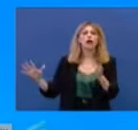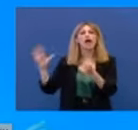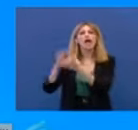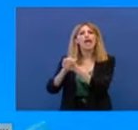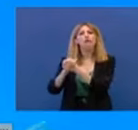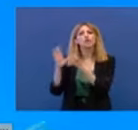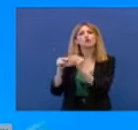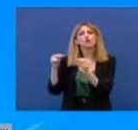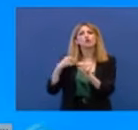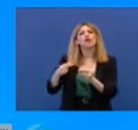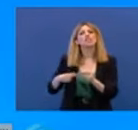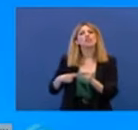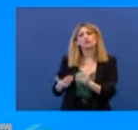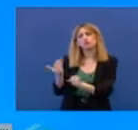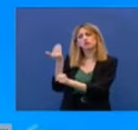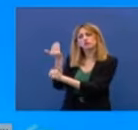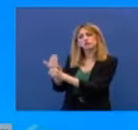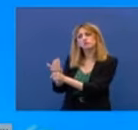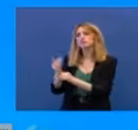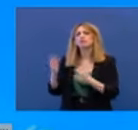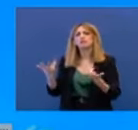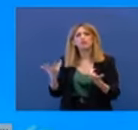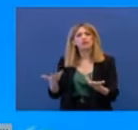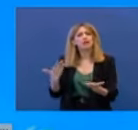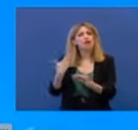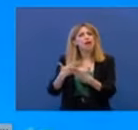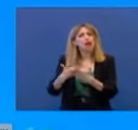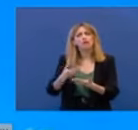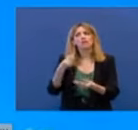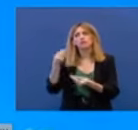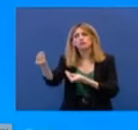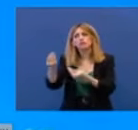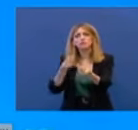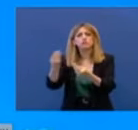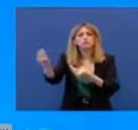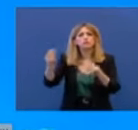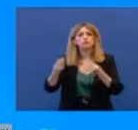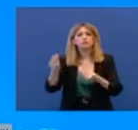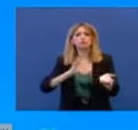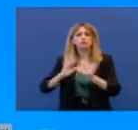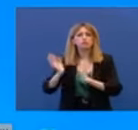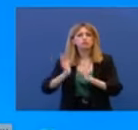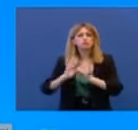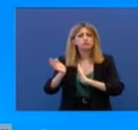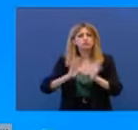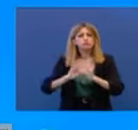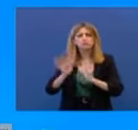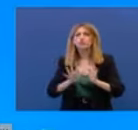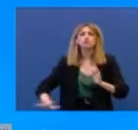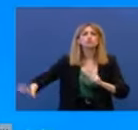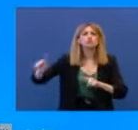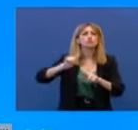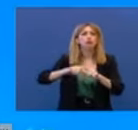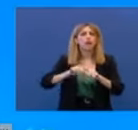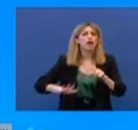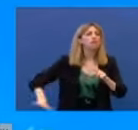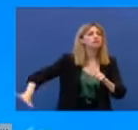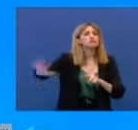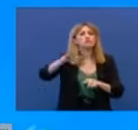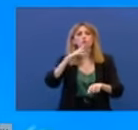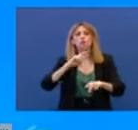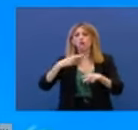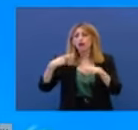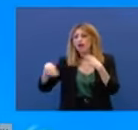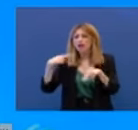την χώρα τη σχετική αδειοθότηση, προκειμένου αυτή να γίνει ταχύτατα και να μπορέσει το μέτρο να τηρηθεί και να υλοποιηθεί από